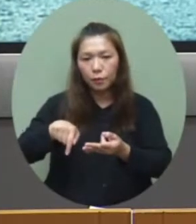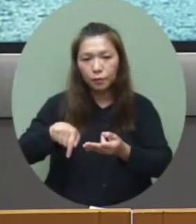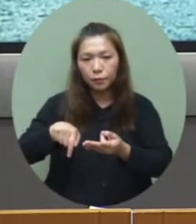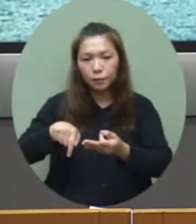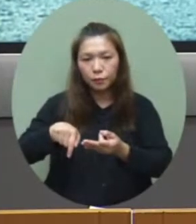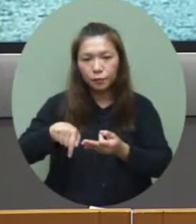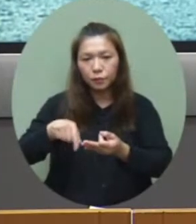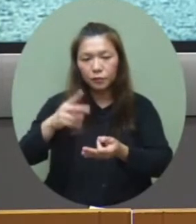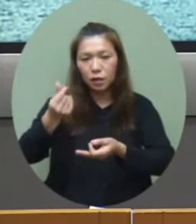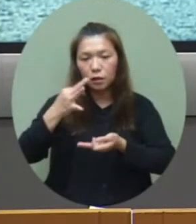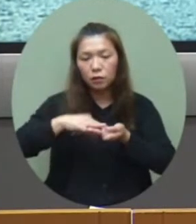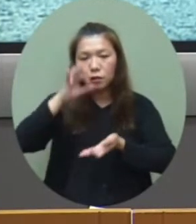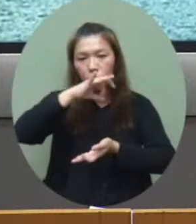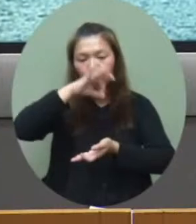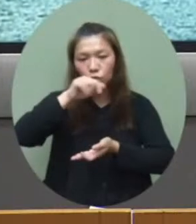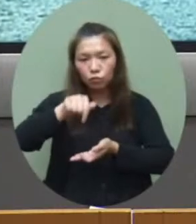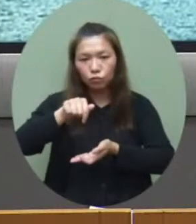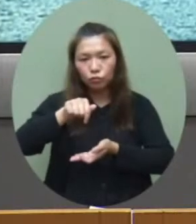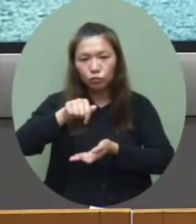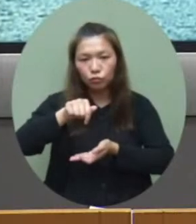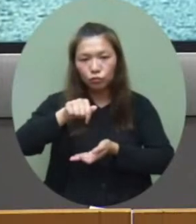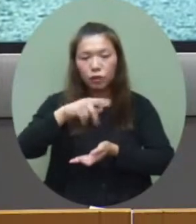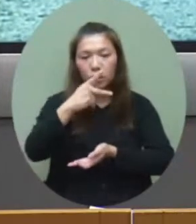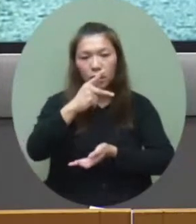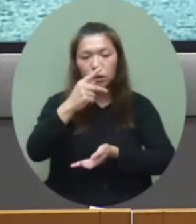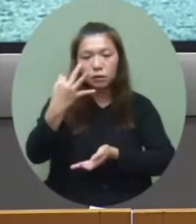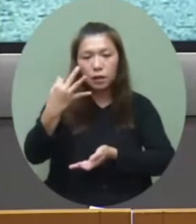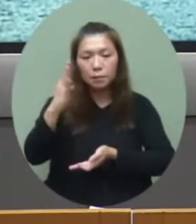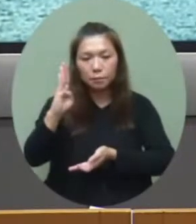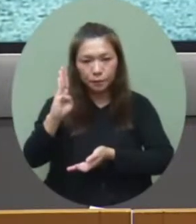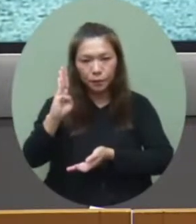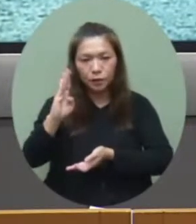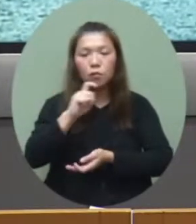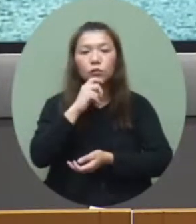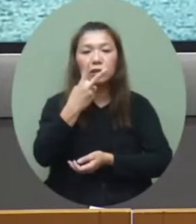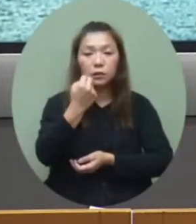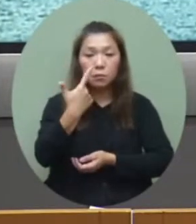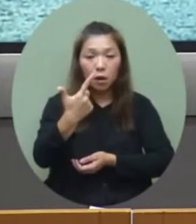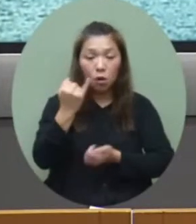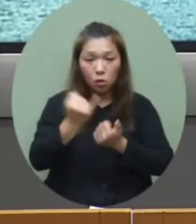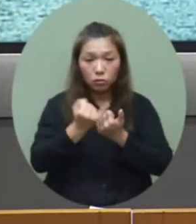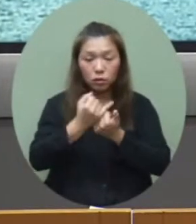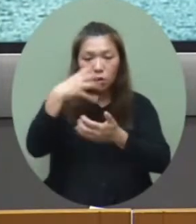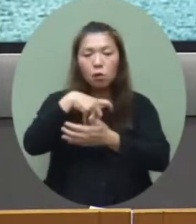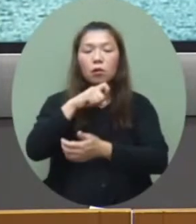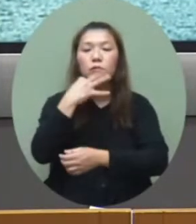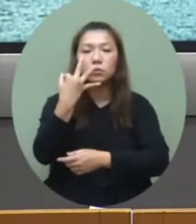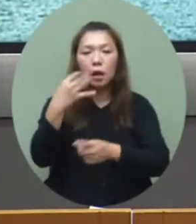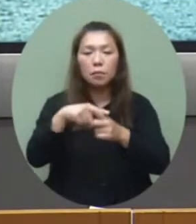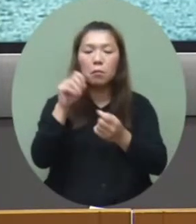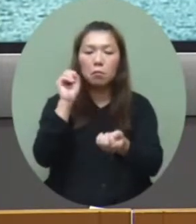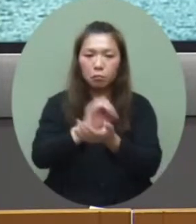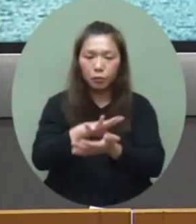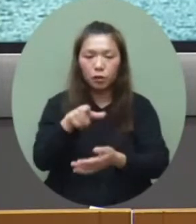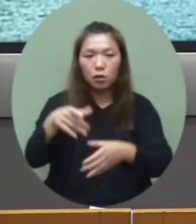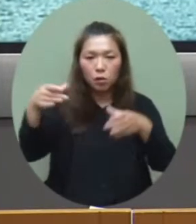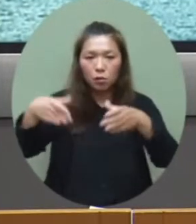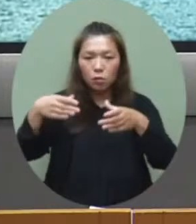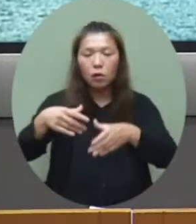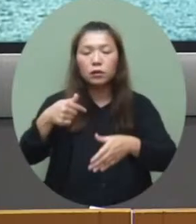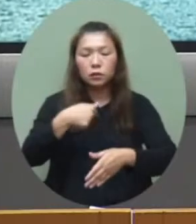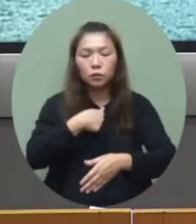李芳如沙田 Kindergarten, K3B, there are 28 students